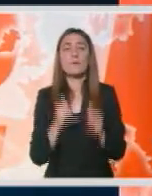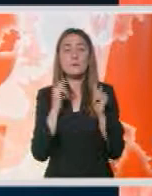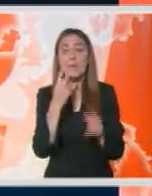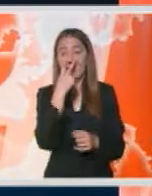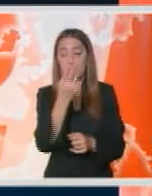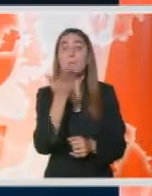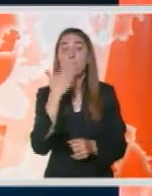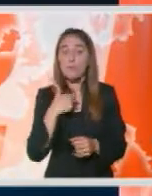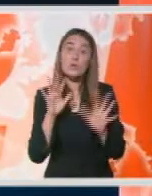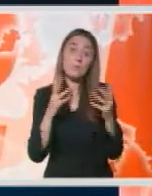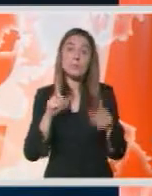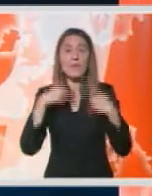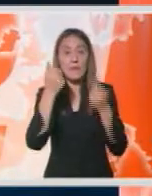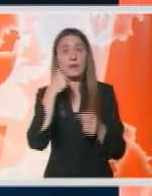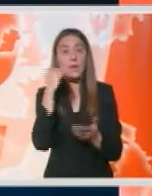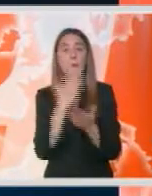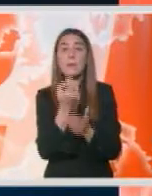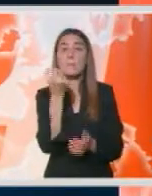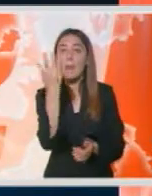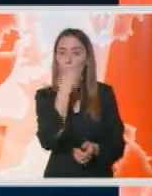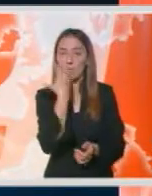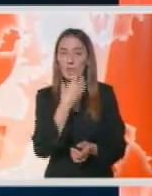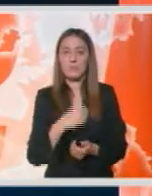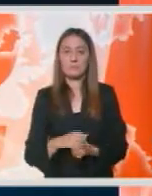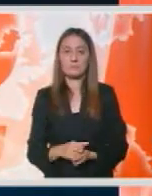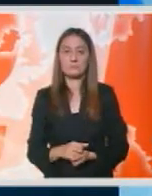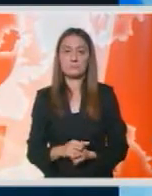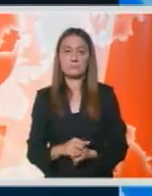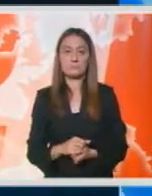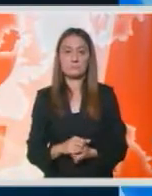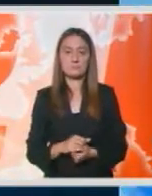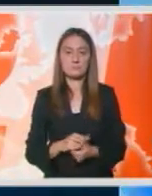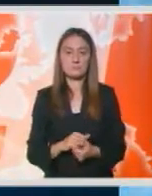da vidimo hoće li možda narednih dana biti malo toplije.